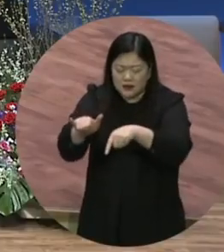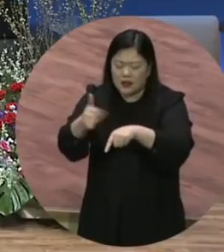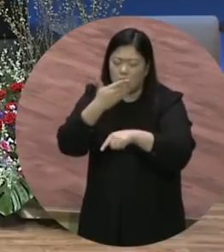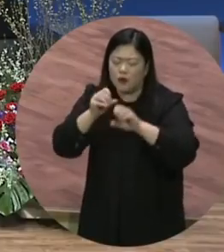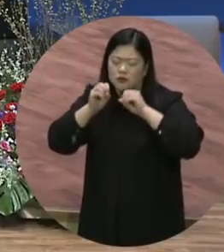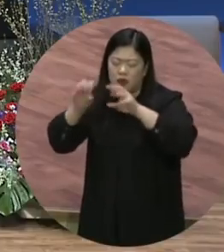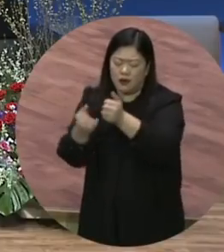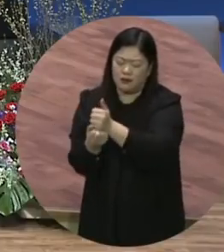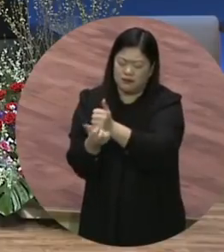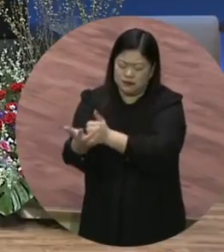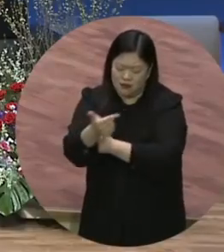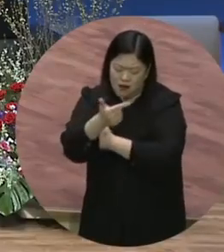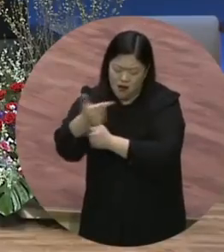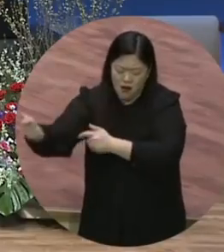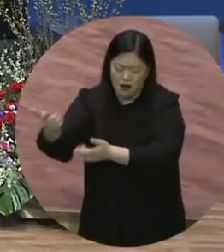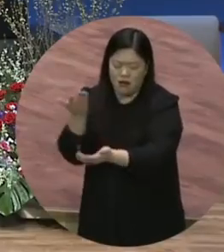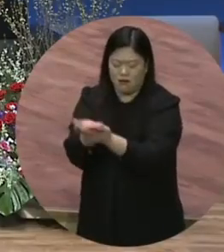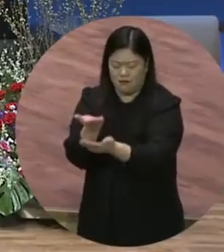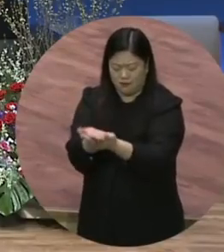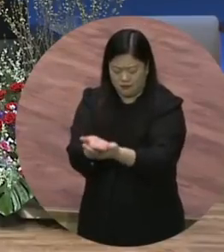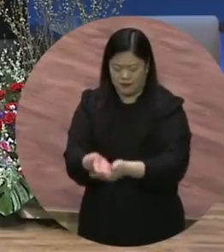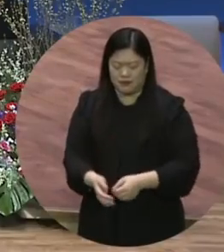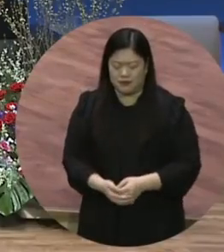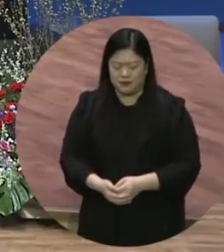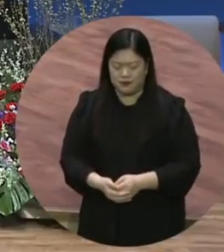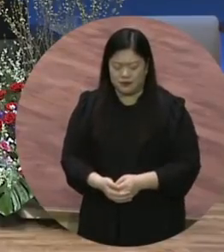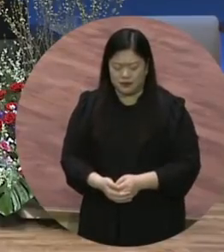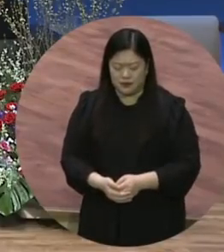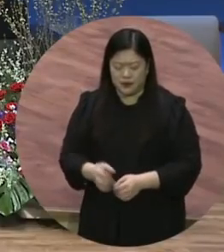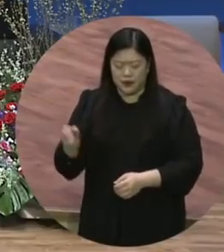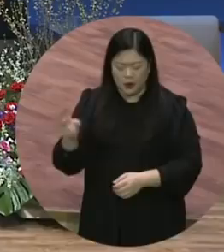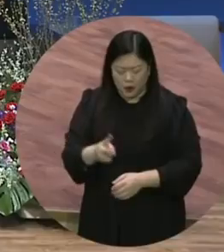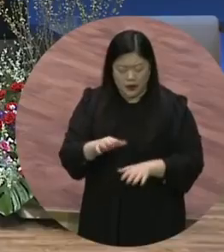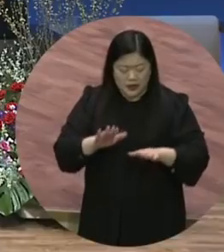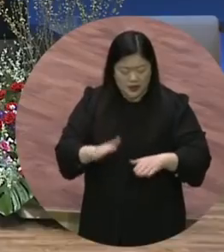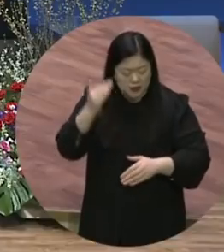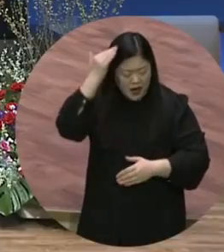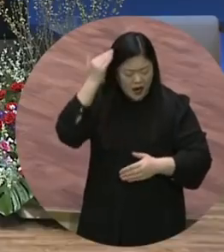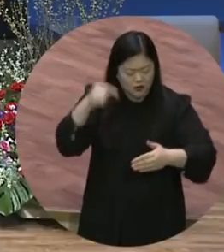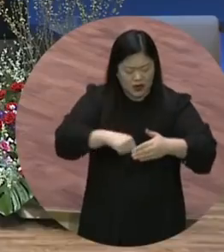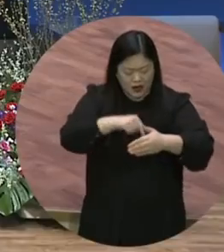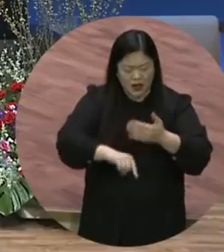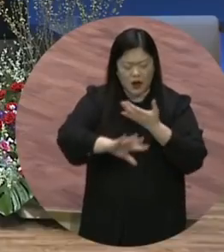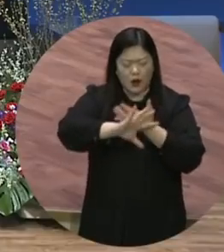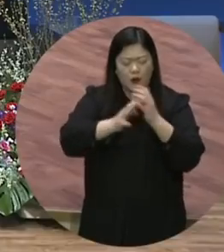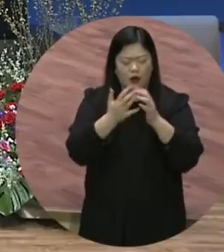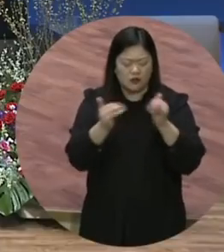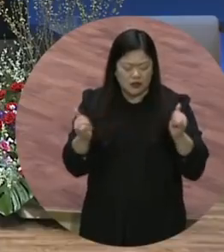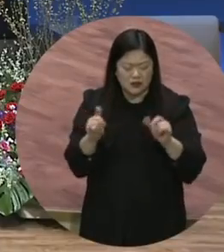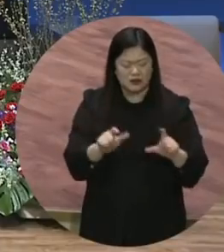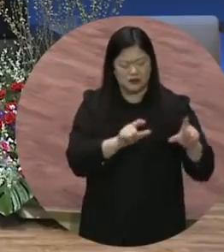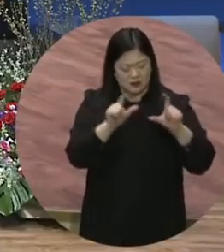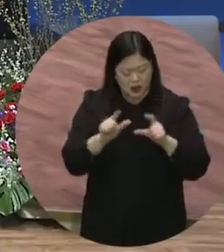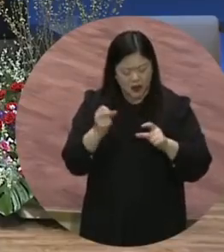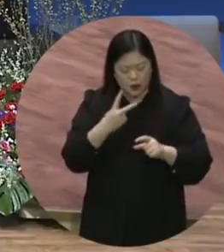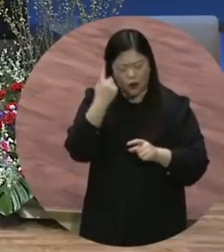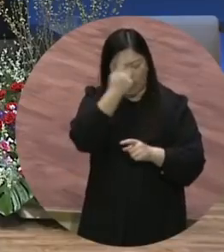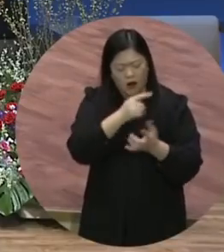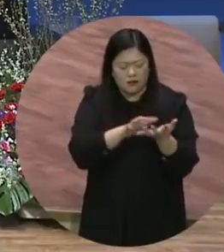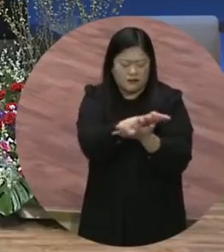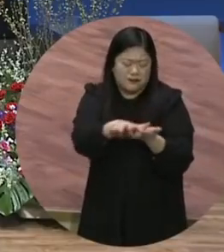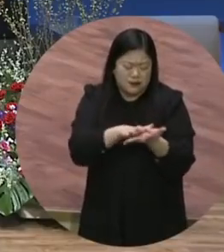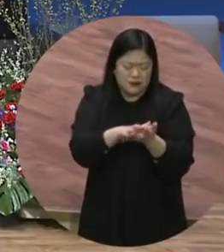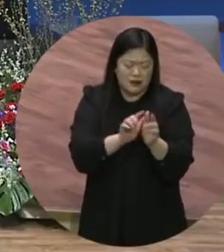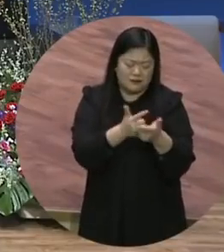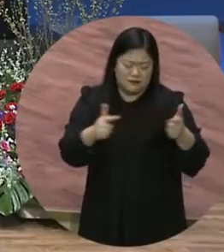있도록 인도하여 주시옵소서. 이제는 국내에 들어와 있는 TCK 다문화 가정과 237 나라 복음화를 위하여 렘넌트와